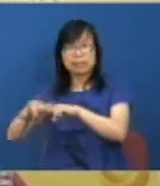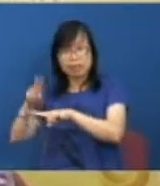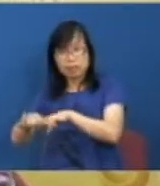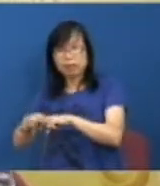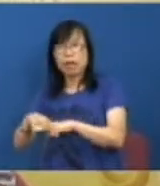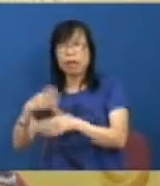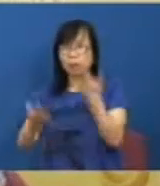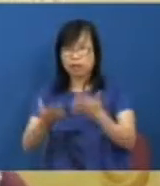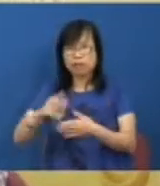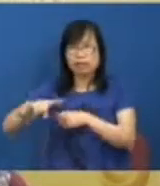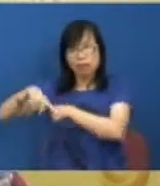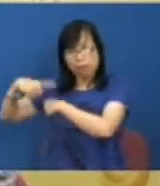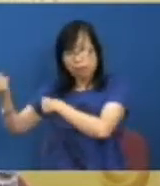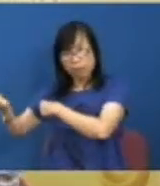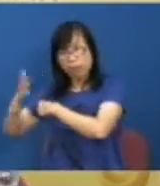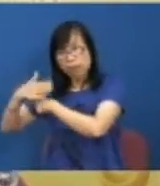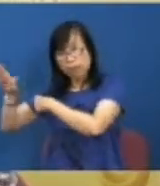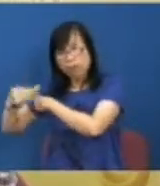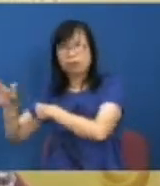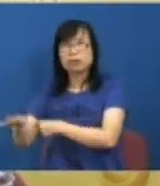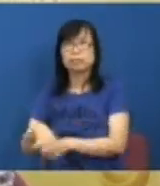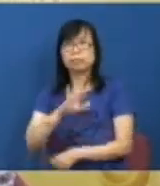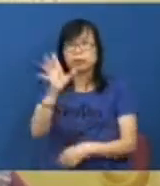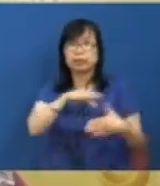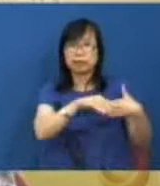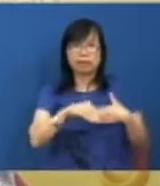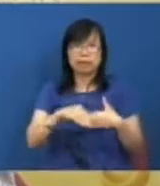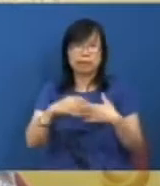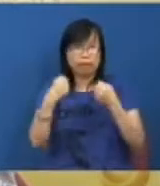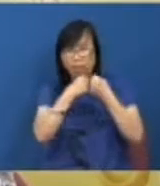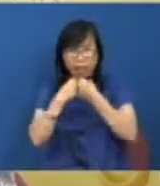者係外國嘅，咁啊另外一條隊，咁樣先唔會引起個爭議。